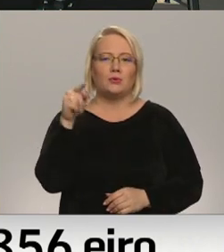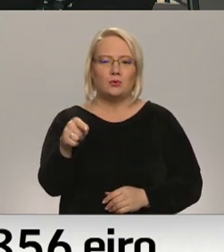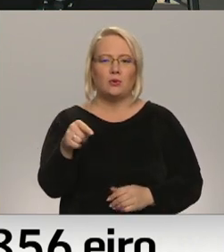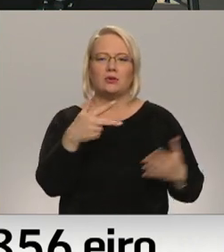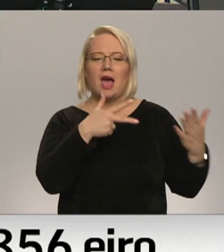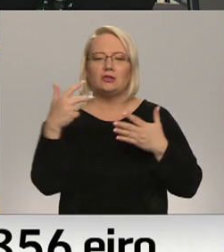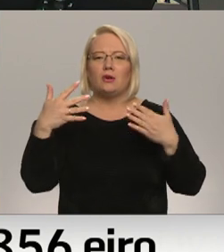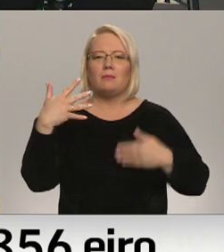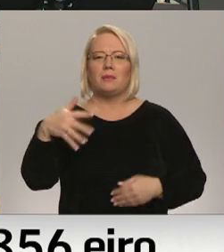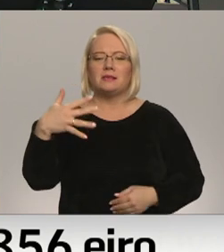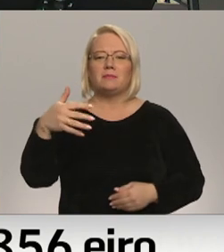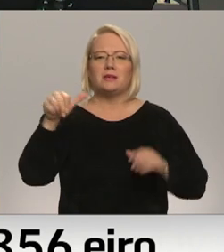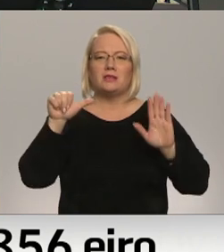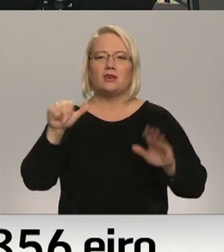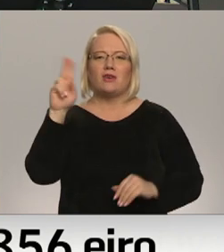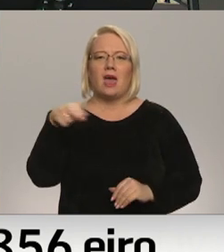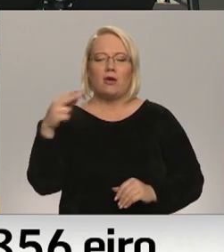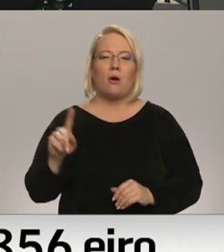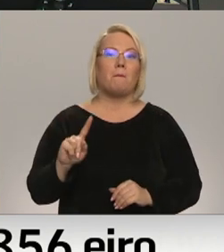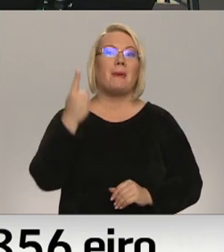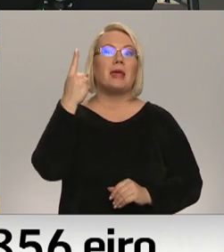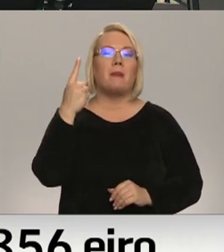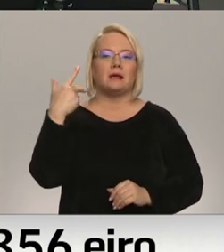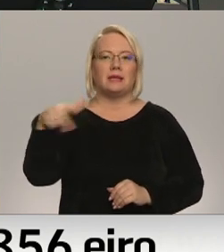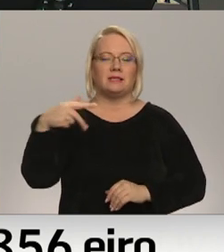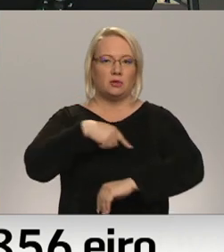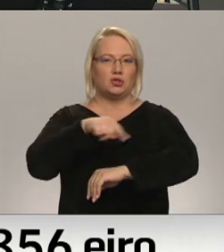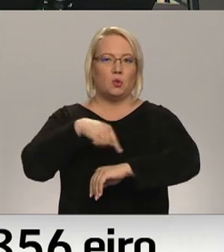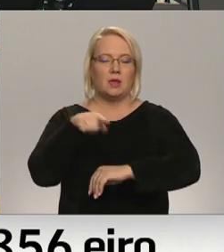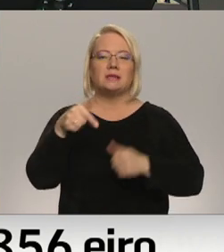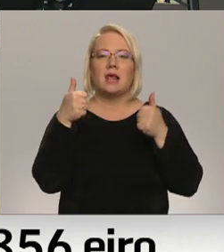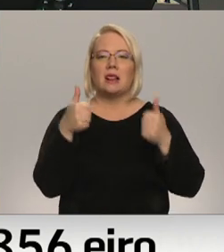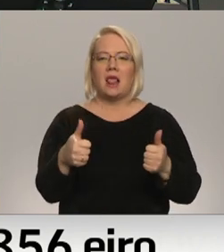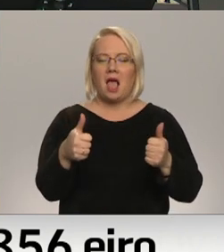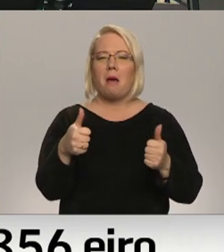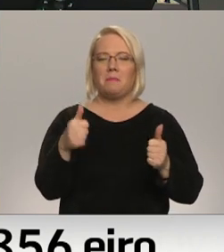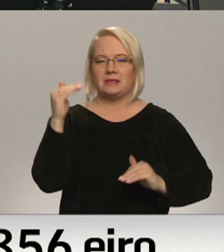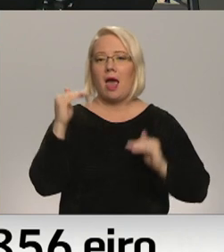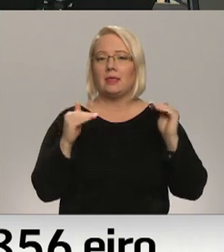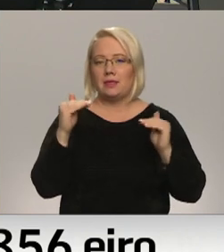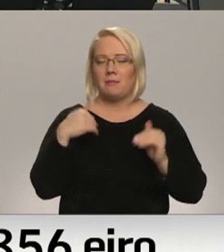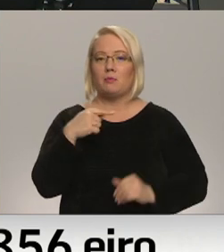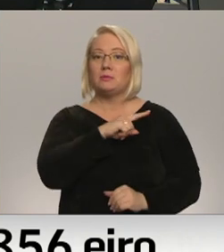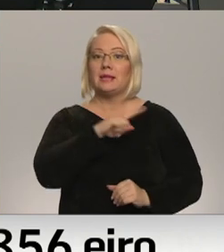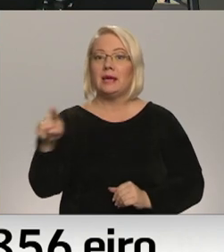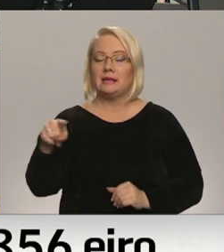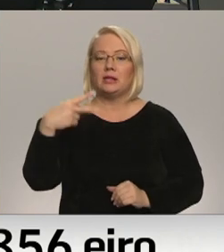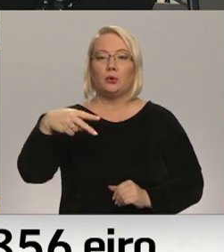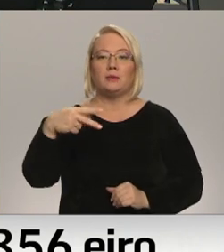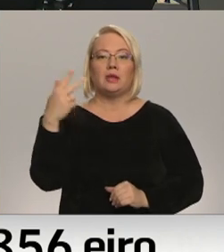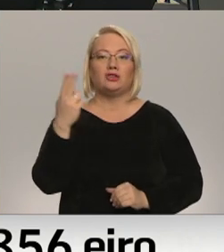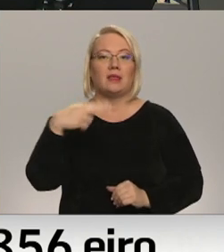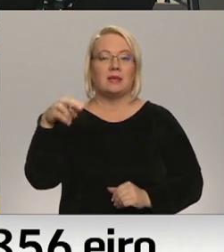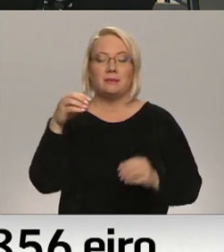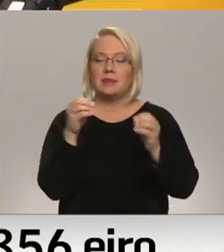53,856 eiro pirmajās 30 stundās. Tas ir labs rādītājs, taču mums līdz 23. decembra 10. vakarā vēl